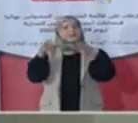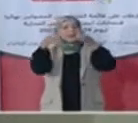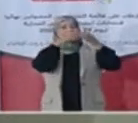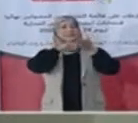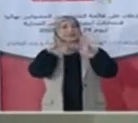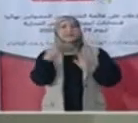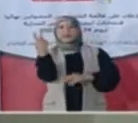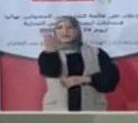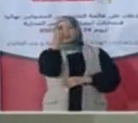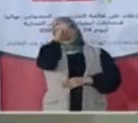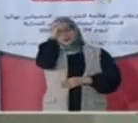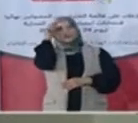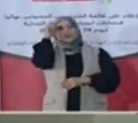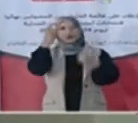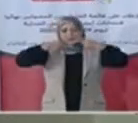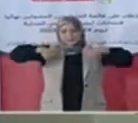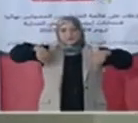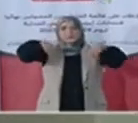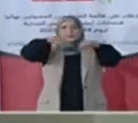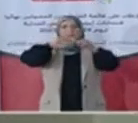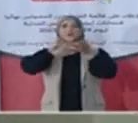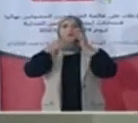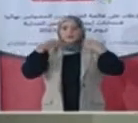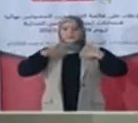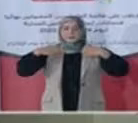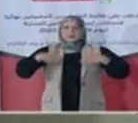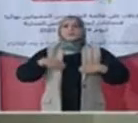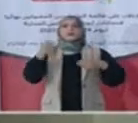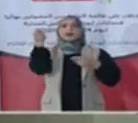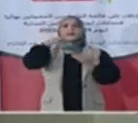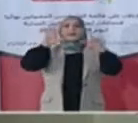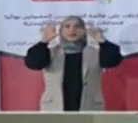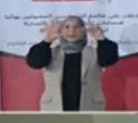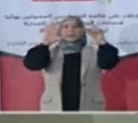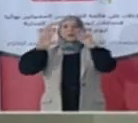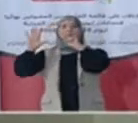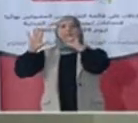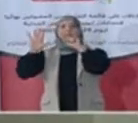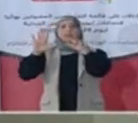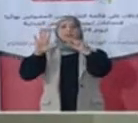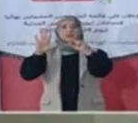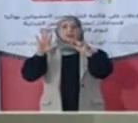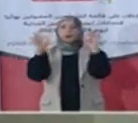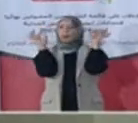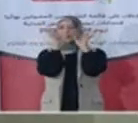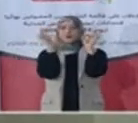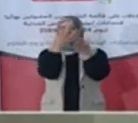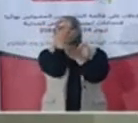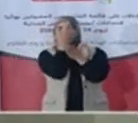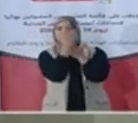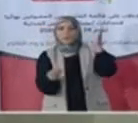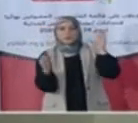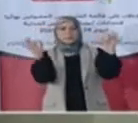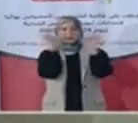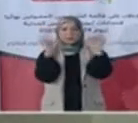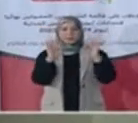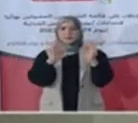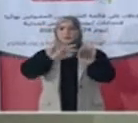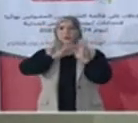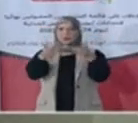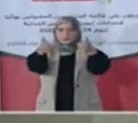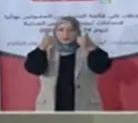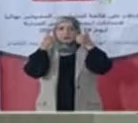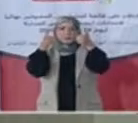سوف تنعقد إن شاء الله بجميع أعضائها عددهم 77، ولن تكون فيها أي مقعد شاغر